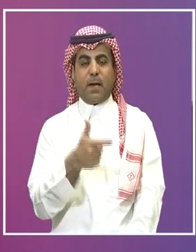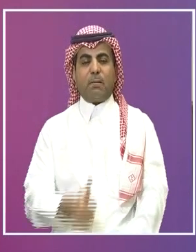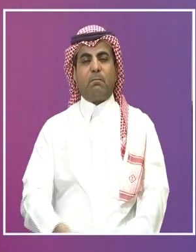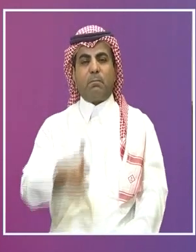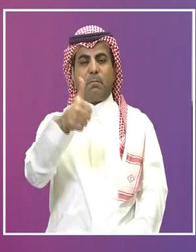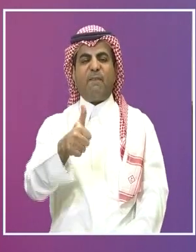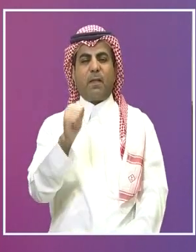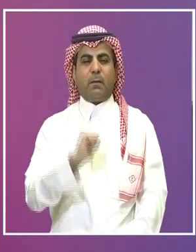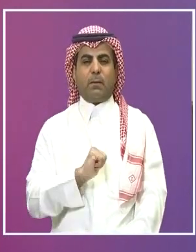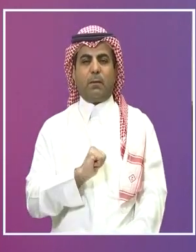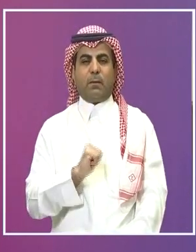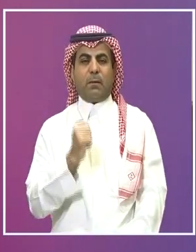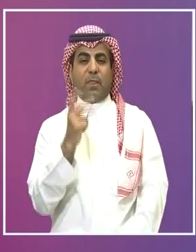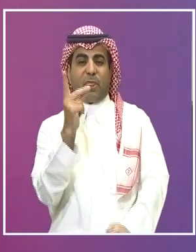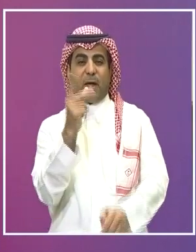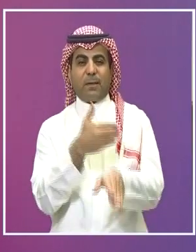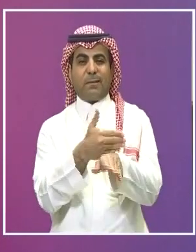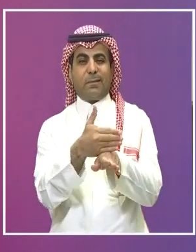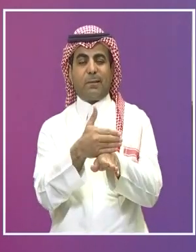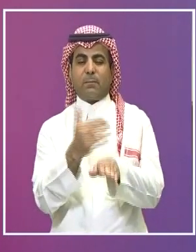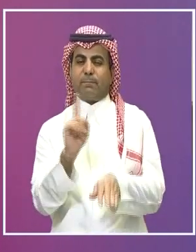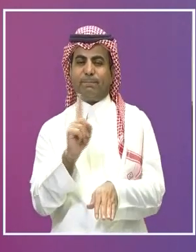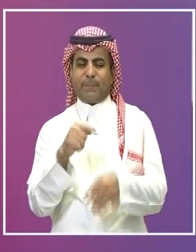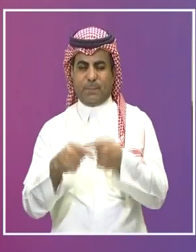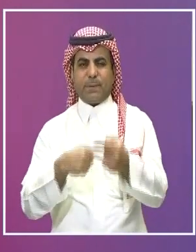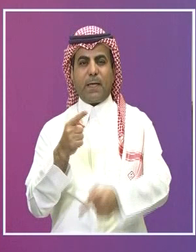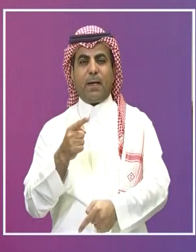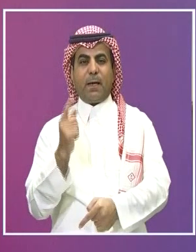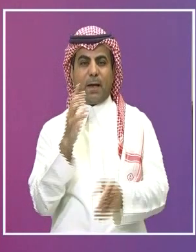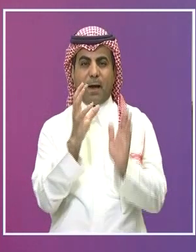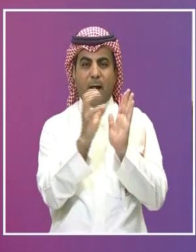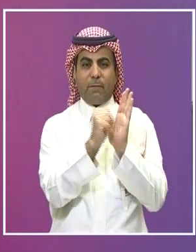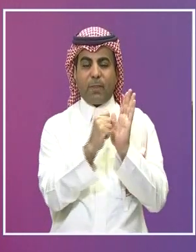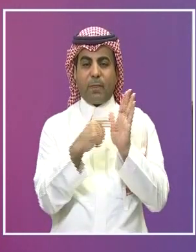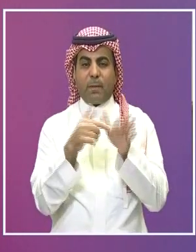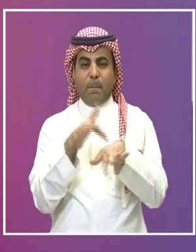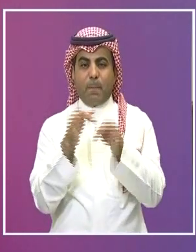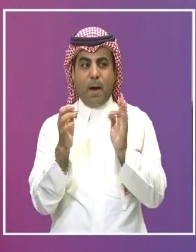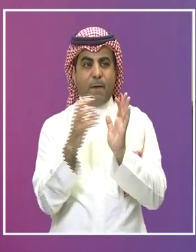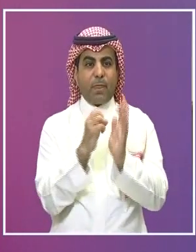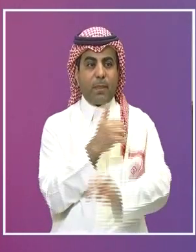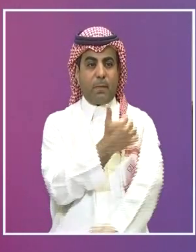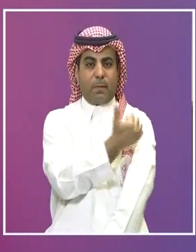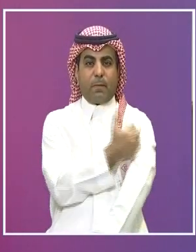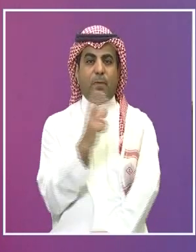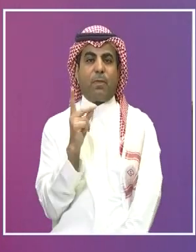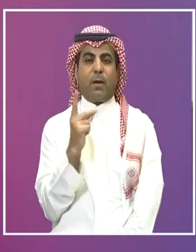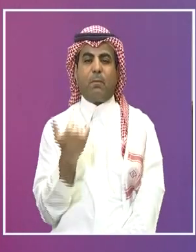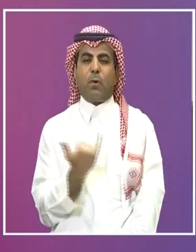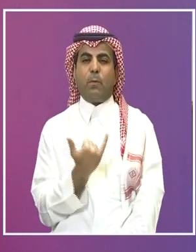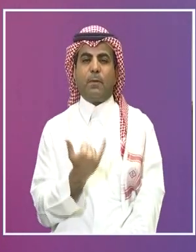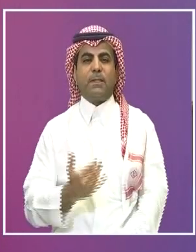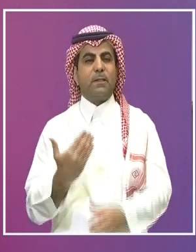الأمر الرئيسي. الأهم في هذه المرحلة أن نبادر بعد أخذنا الجرعة الأولى لاستكمال التحصين بالحصول على